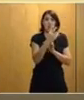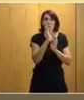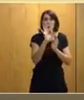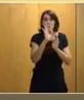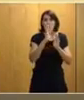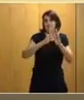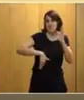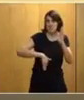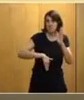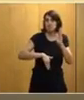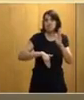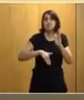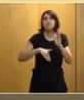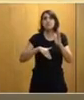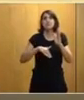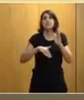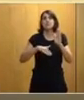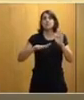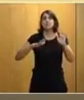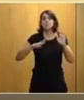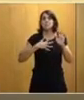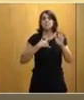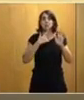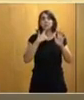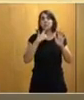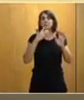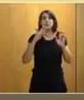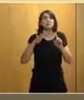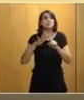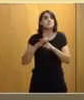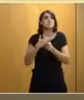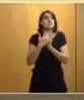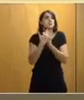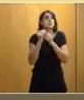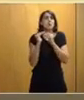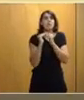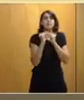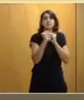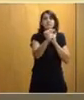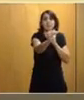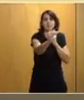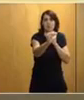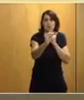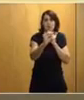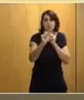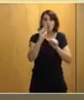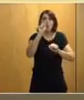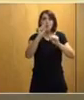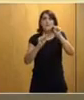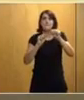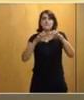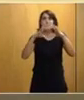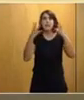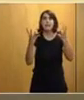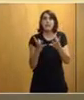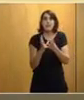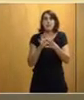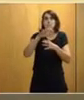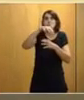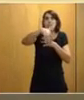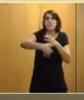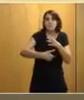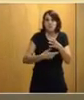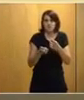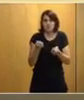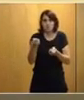% és un percentatge que transmet una situació d'una certa estabilitat i control de l'epidèmia. A nivell poblacional